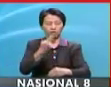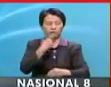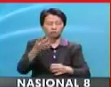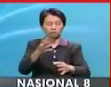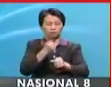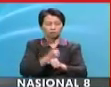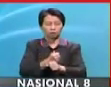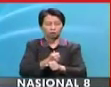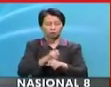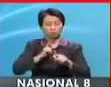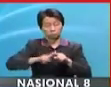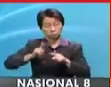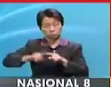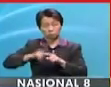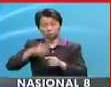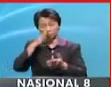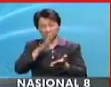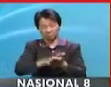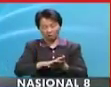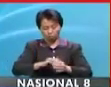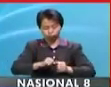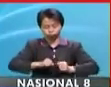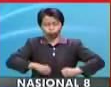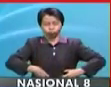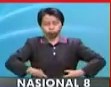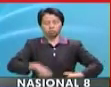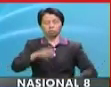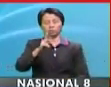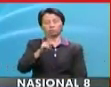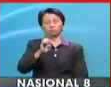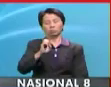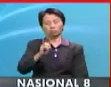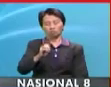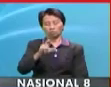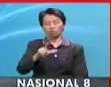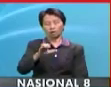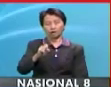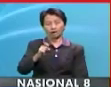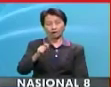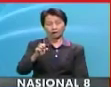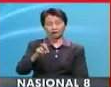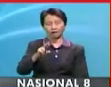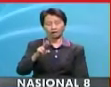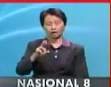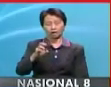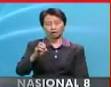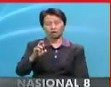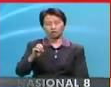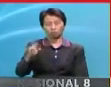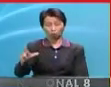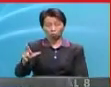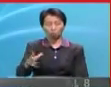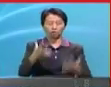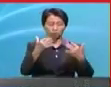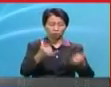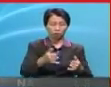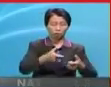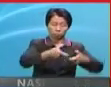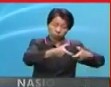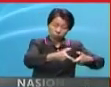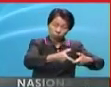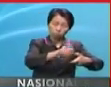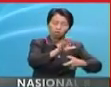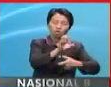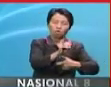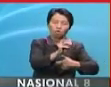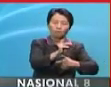of very bad cholesterols. Now, for Omega Plus, we are the health advocates. So